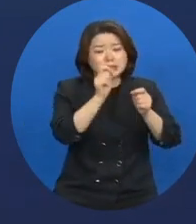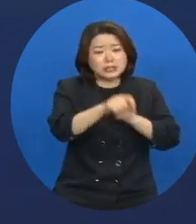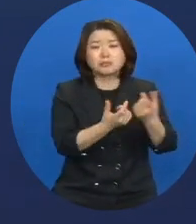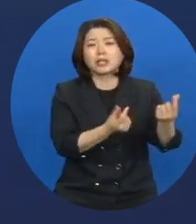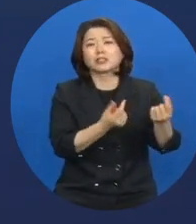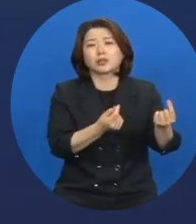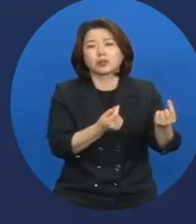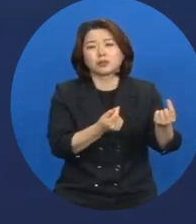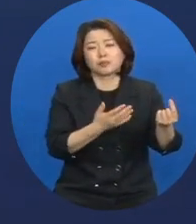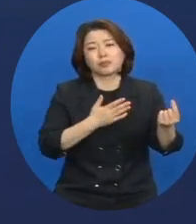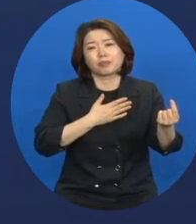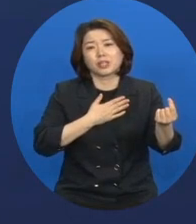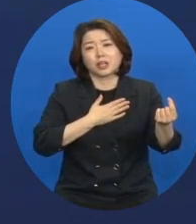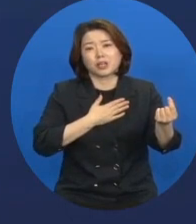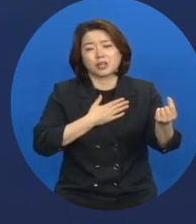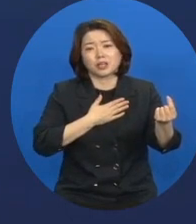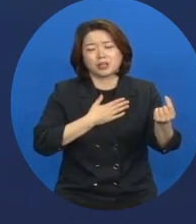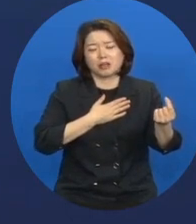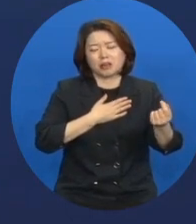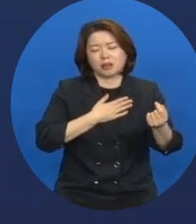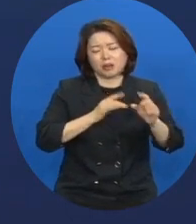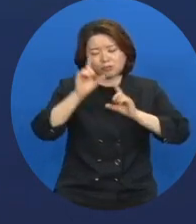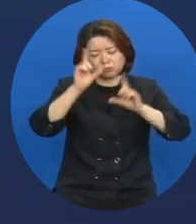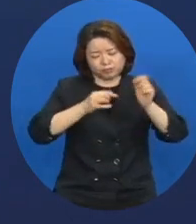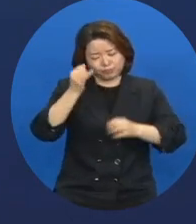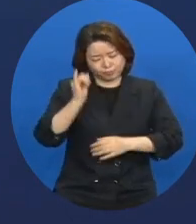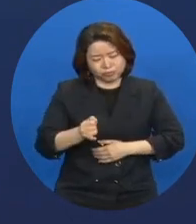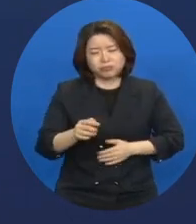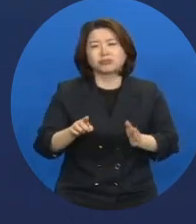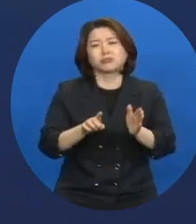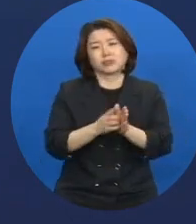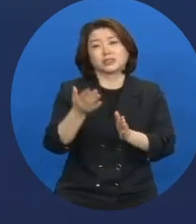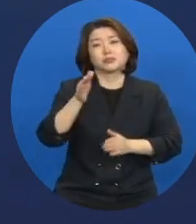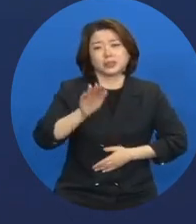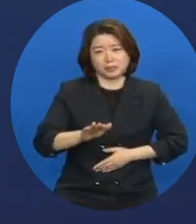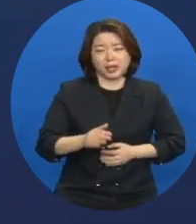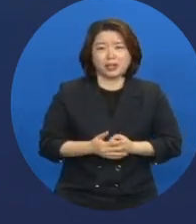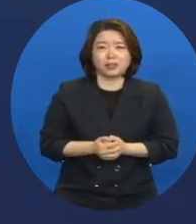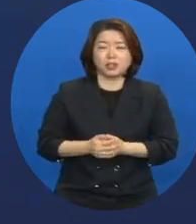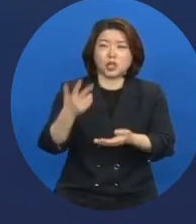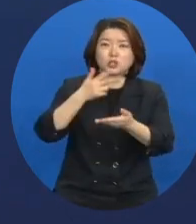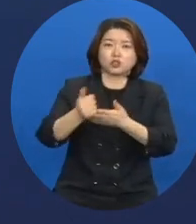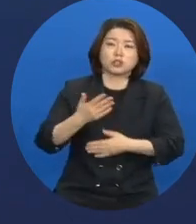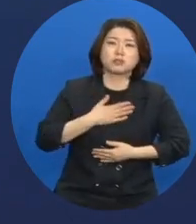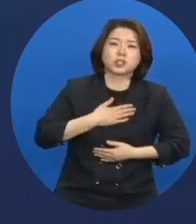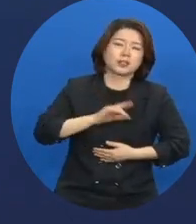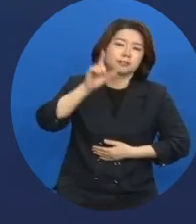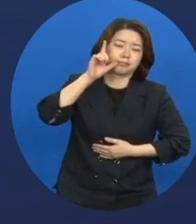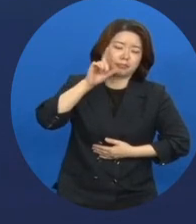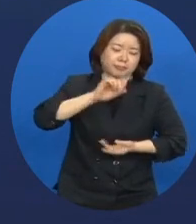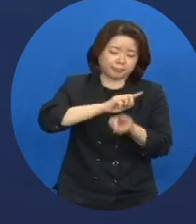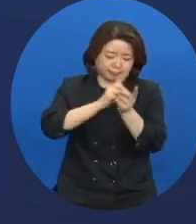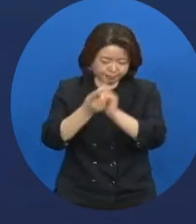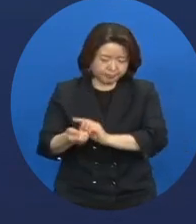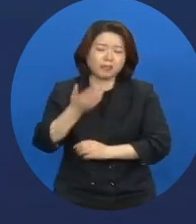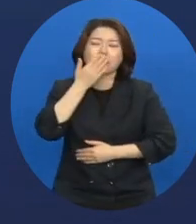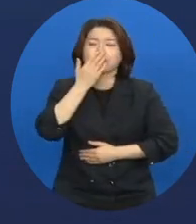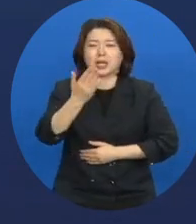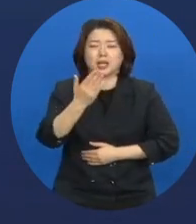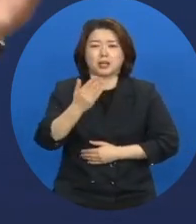지파들처럼 정말 형편없는 믿음의 사람이지만 주님은 저를 갈래같이 세우실 수 있습니다.